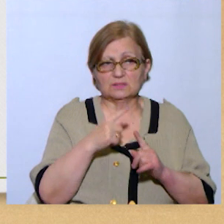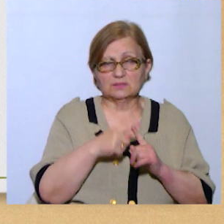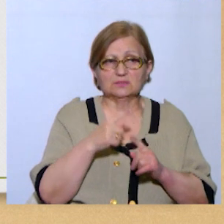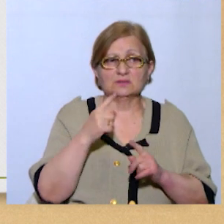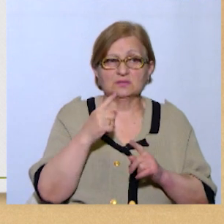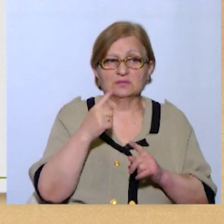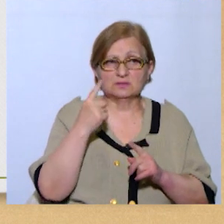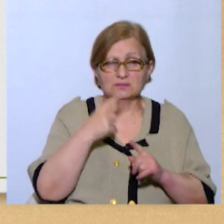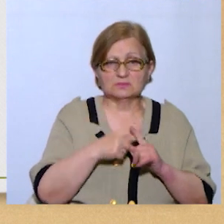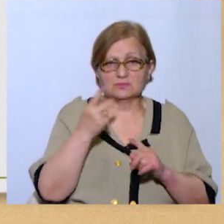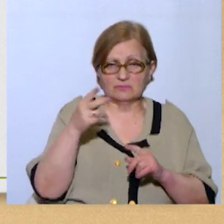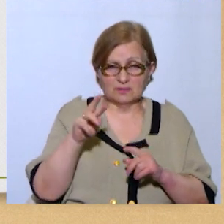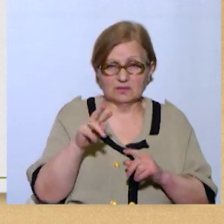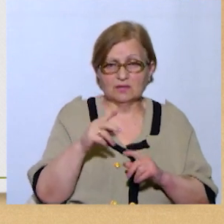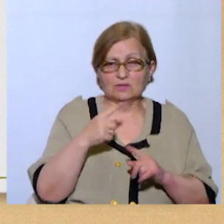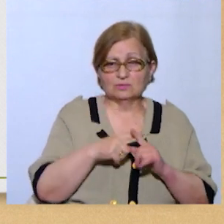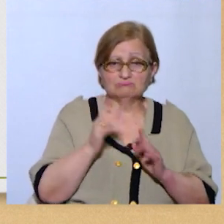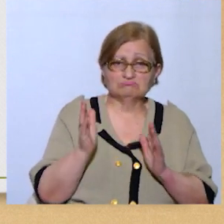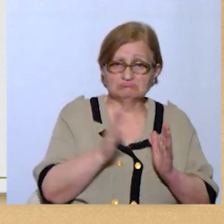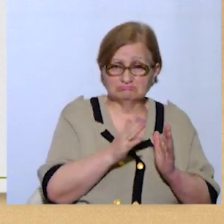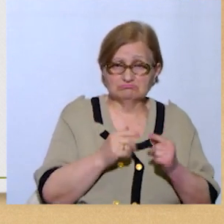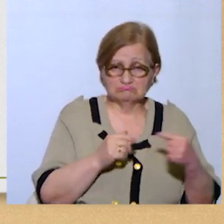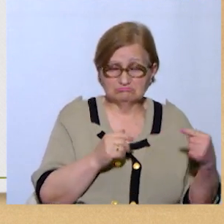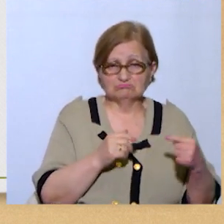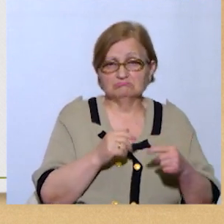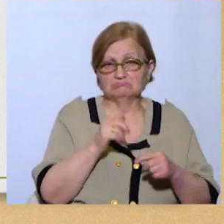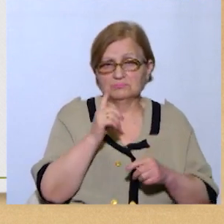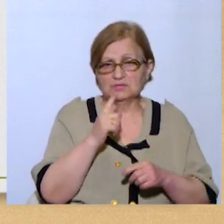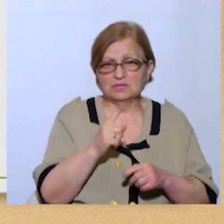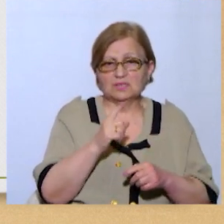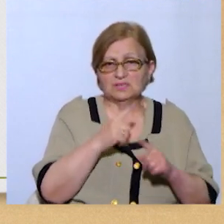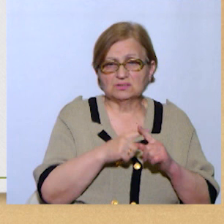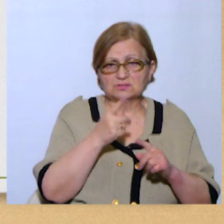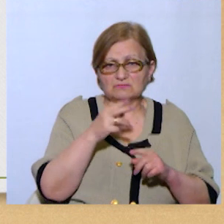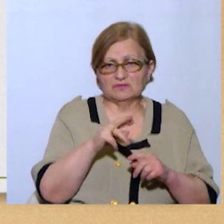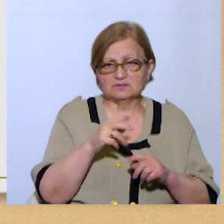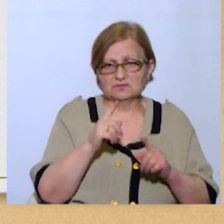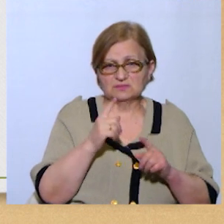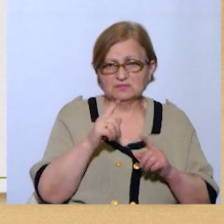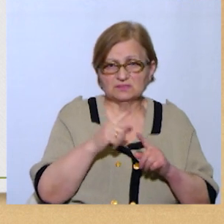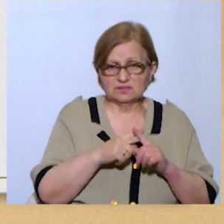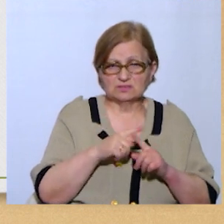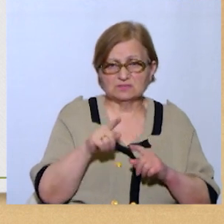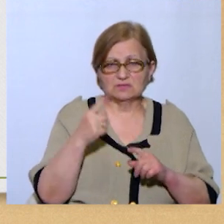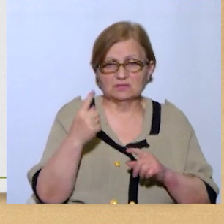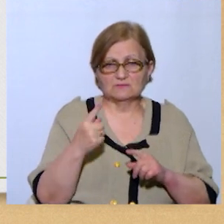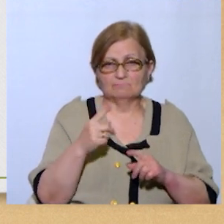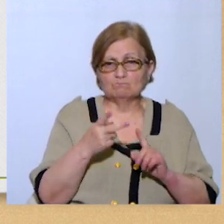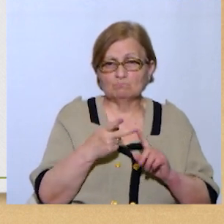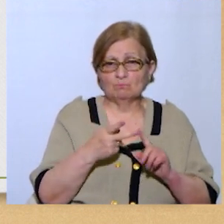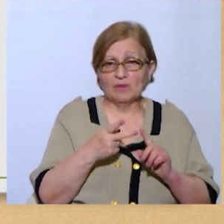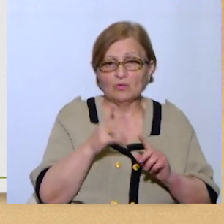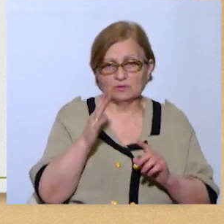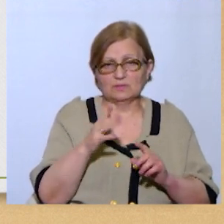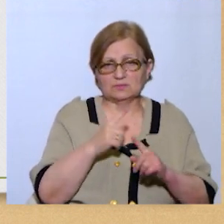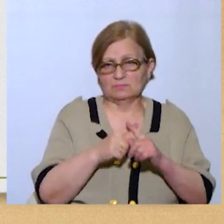x², ხოლო თუ x 1-ზე ნაკლები არაუარყოფითია, მაშინ x² x 1, ორივე შემთხვევაში x გამოდის მეორე წევრი და